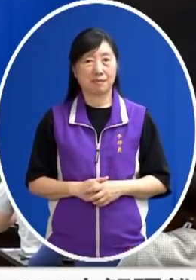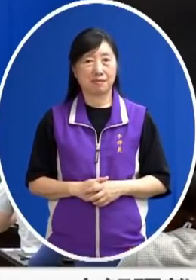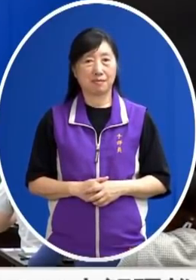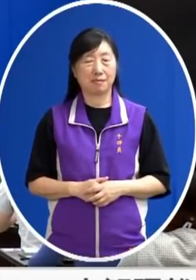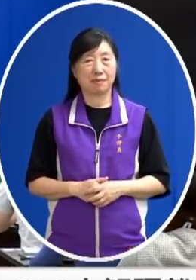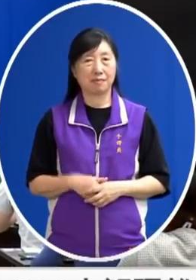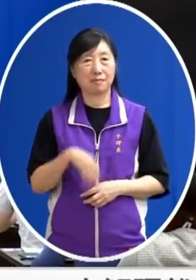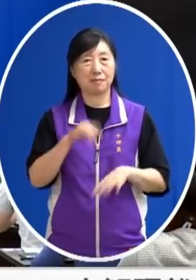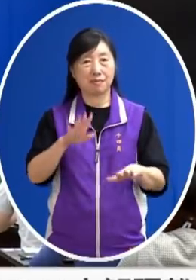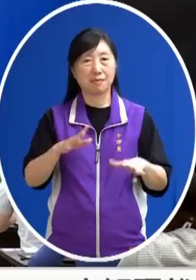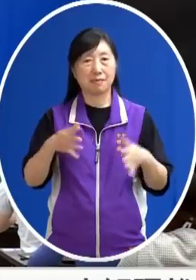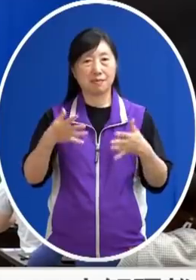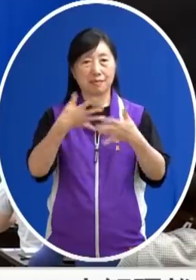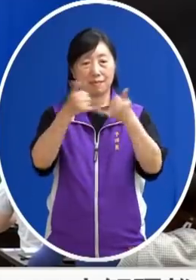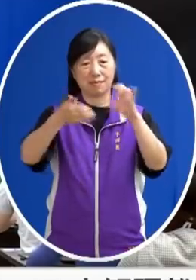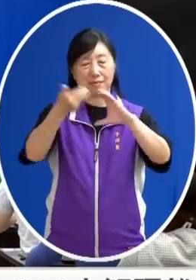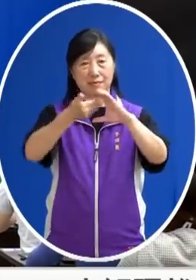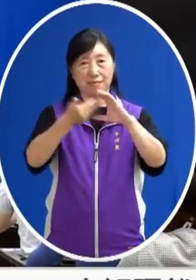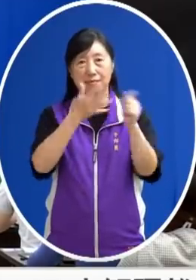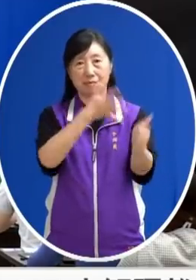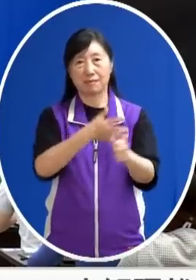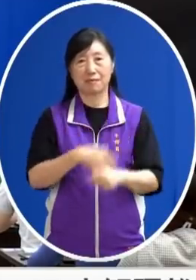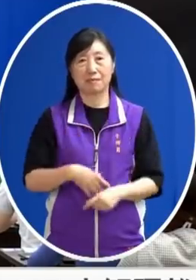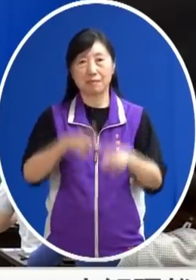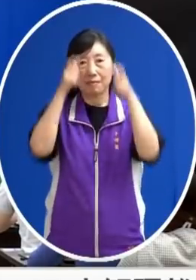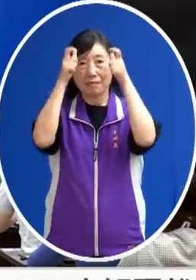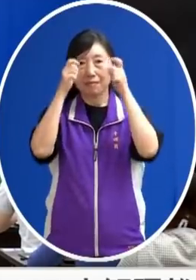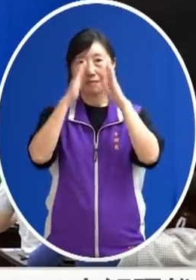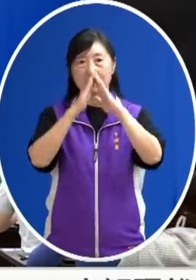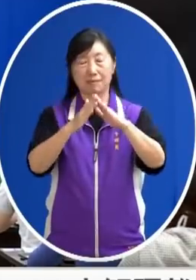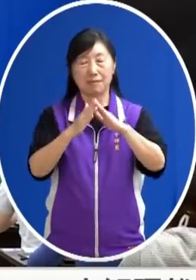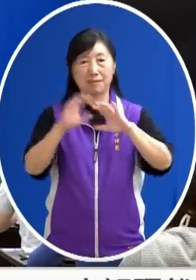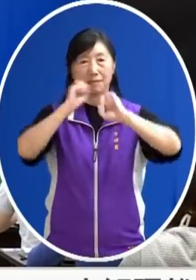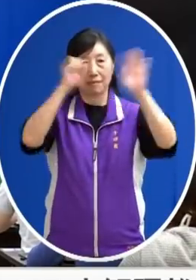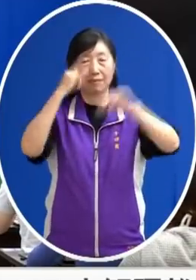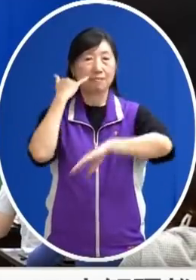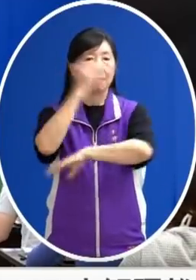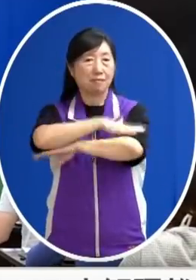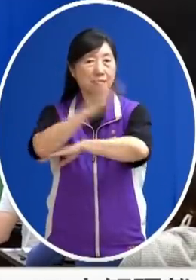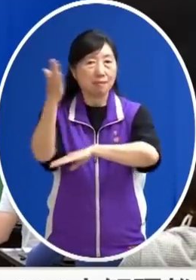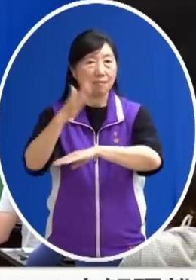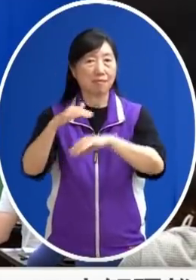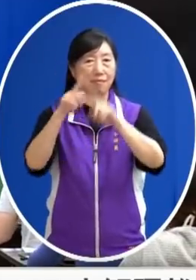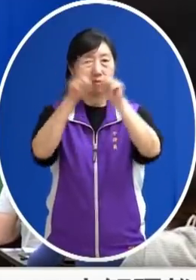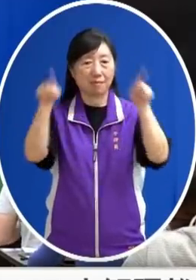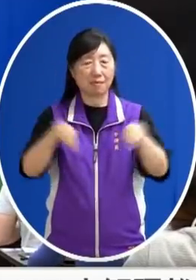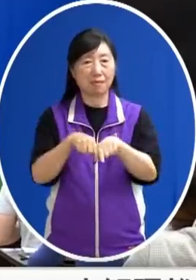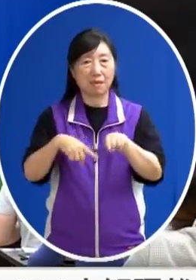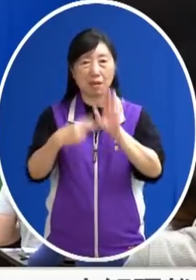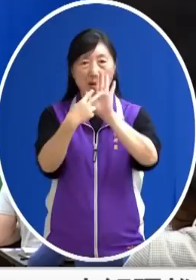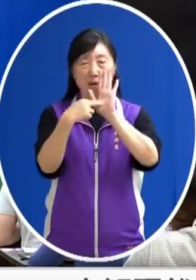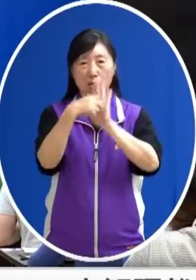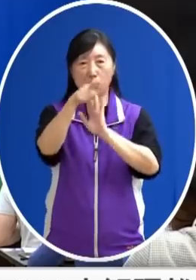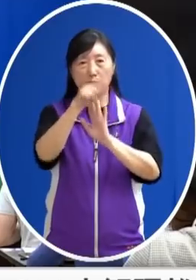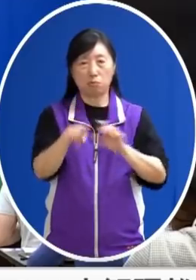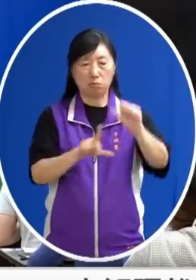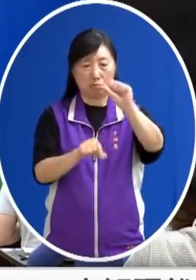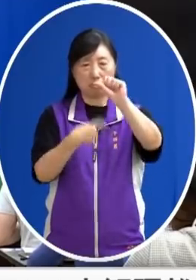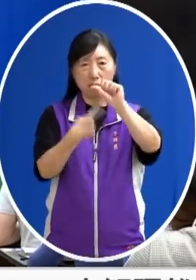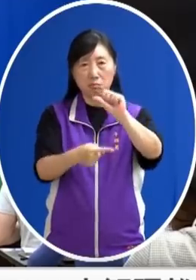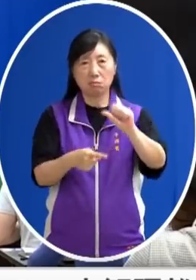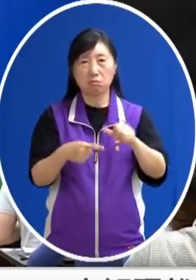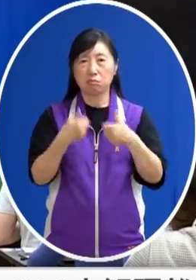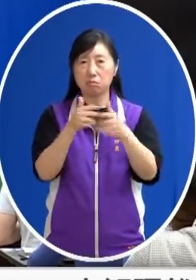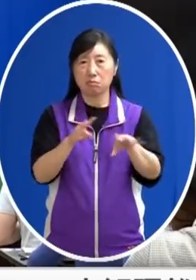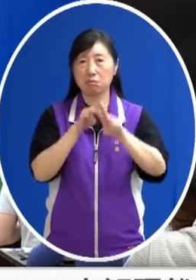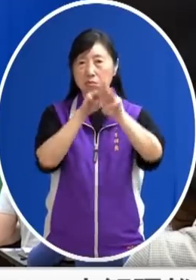指挥官好，民事请问，高雄市卫生局宣传海报提醒大家五一连假不宜人挤人，应该宅在家里面。不过台